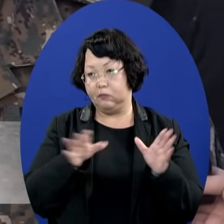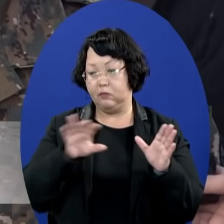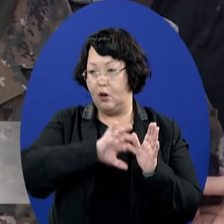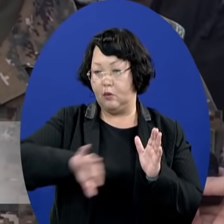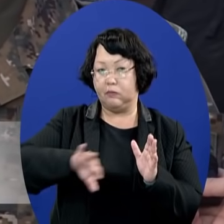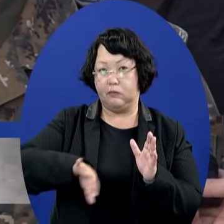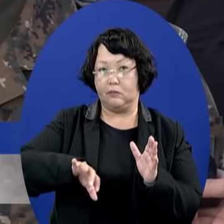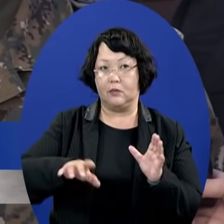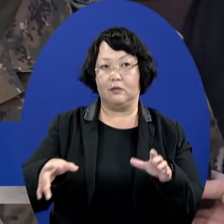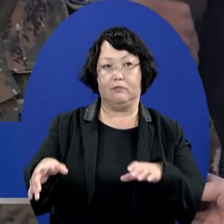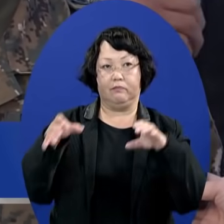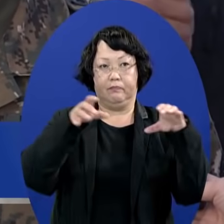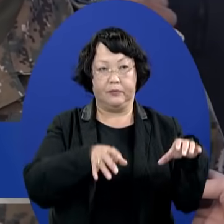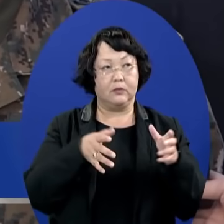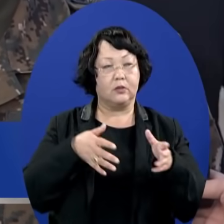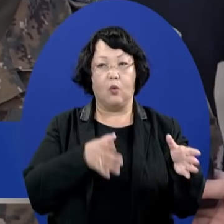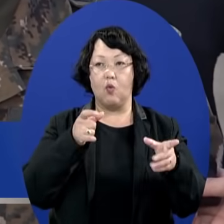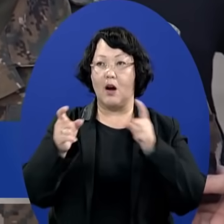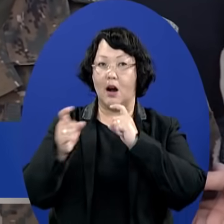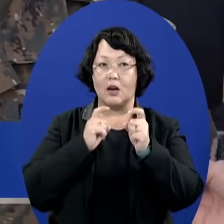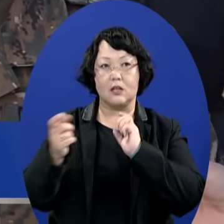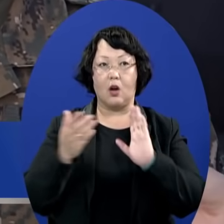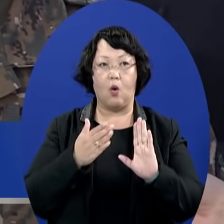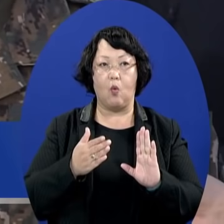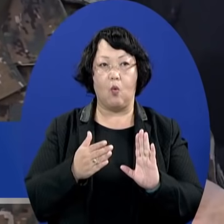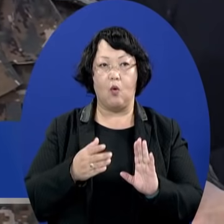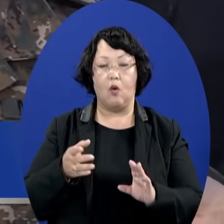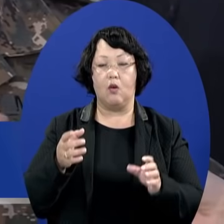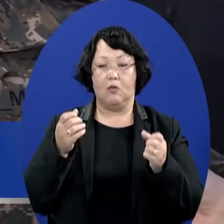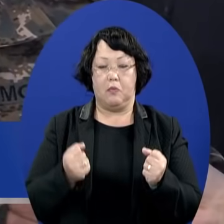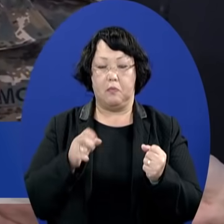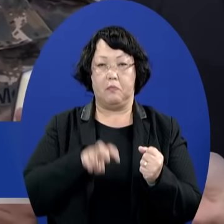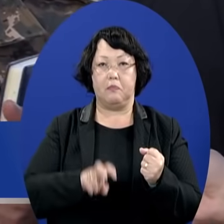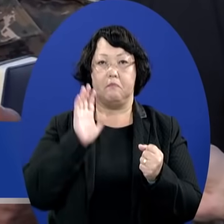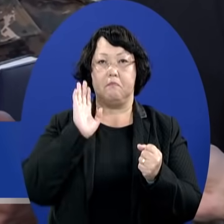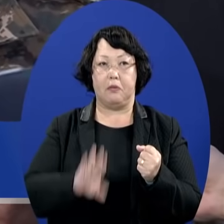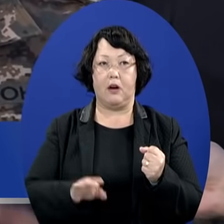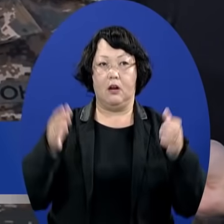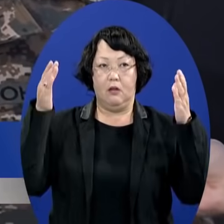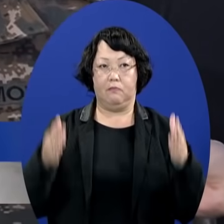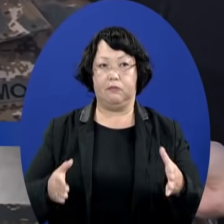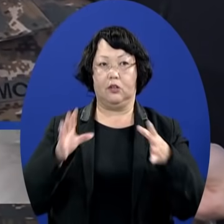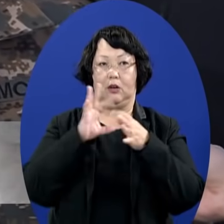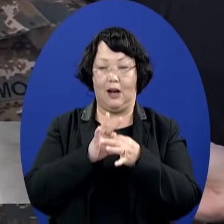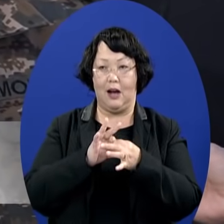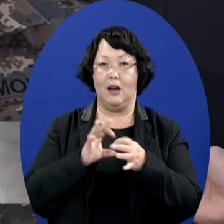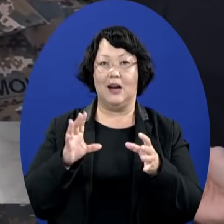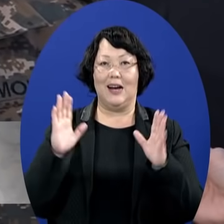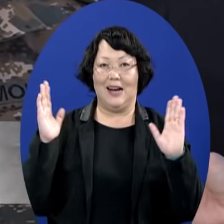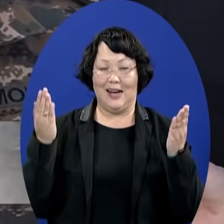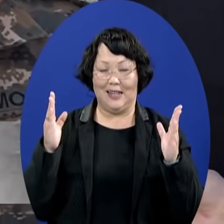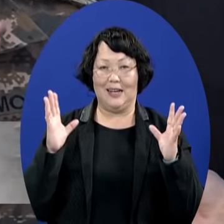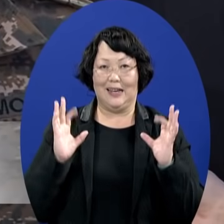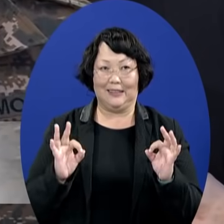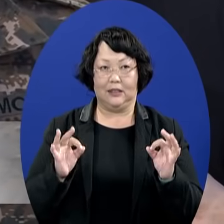хооронд бол хинтээч контакттай харилцаа үүсэхгүй байна. Буухгүй, даваа толгоч. Хаалгуудын хаалга сонгосон бүгдийн лацтад оруулчихсан. Тэгээ энэ байгаа энэ